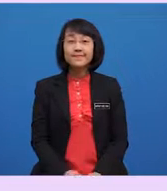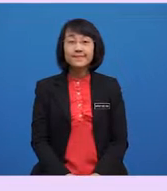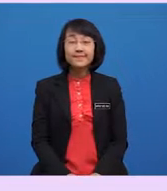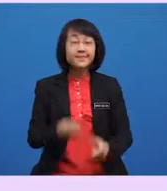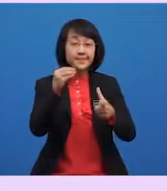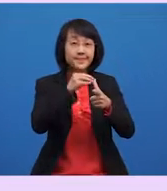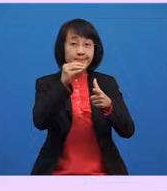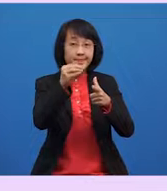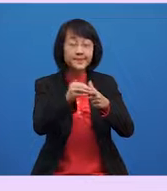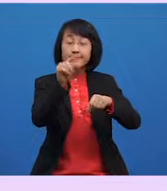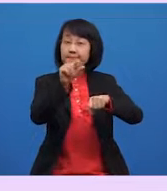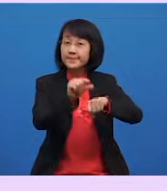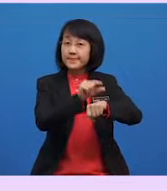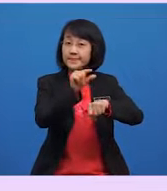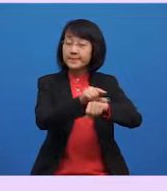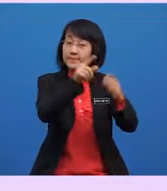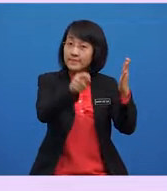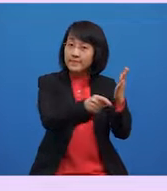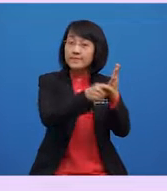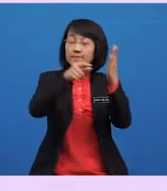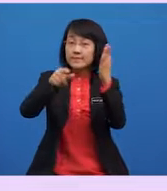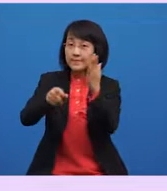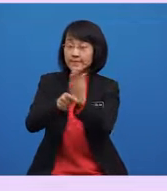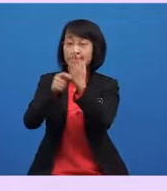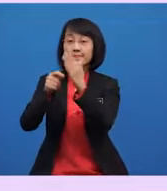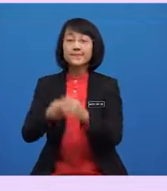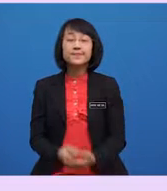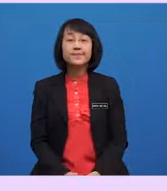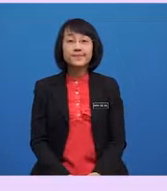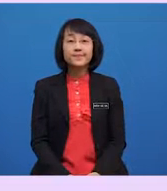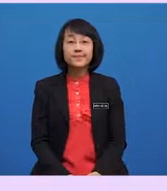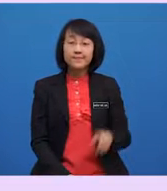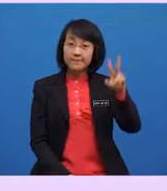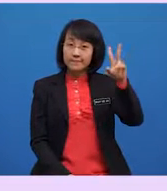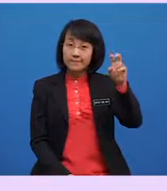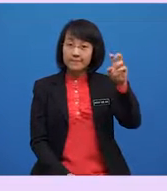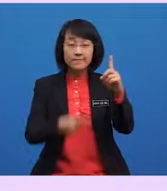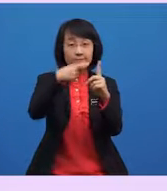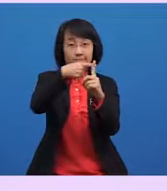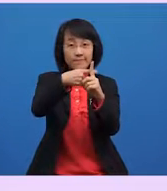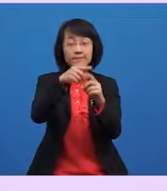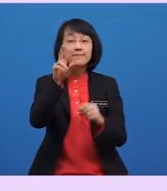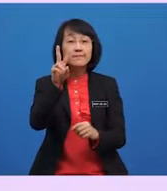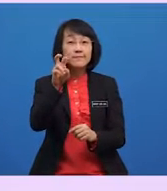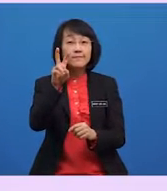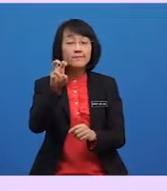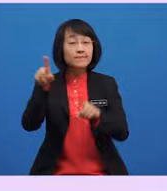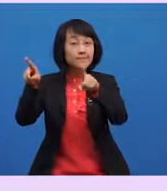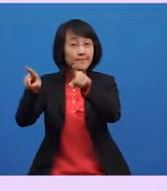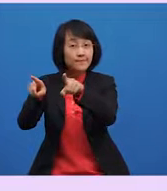atau menggunakan operasi tambah iaitu 20 tambah 20.